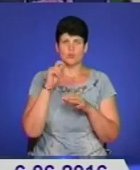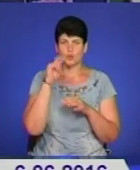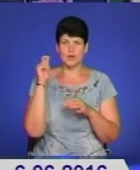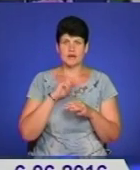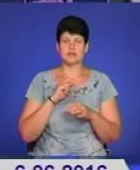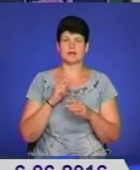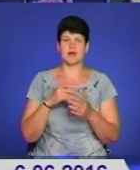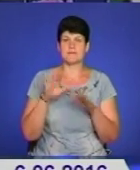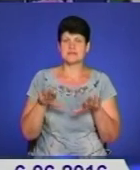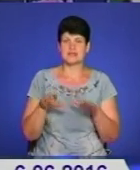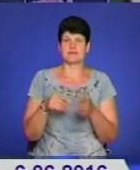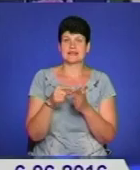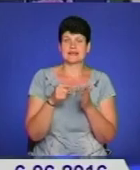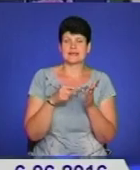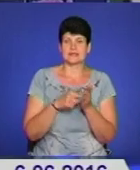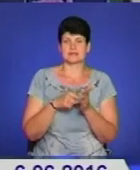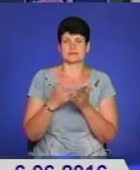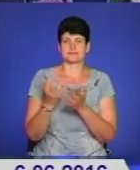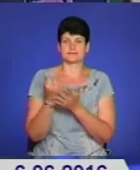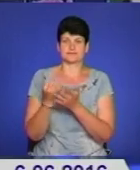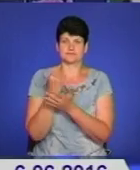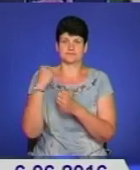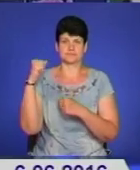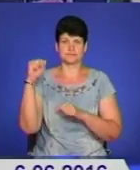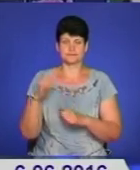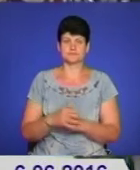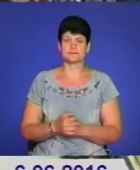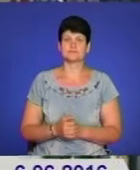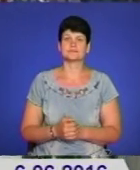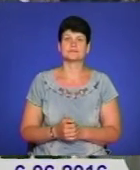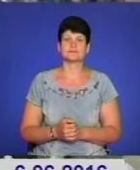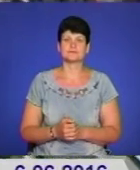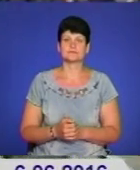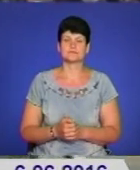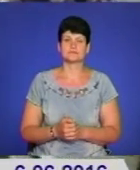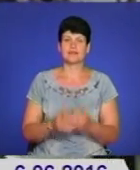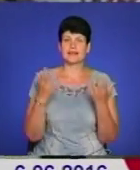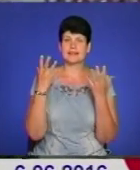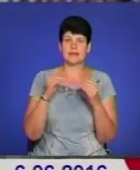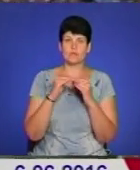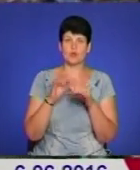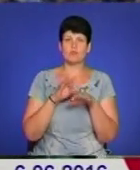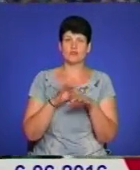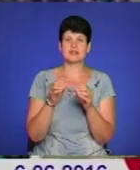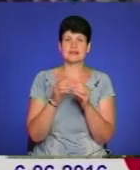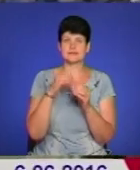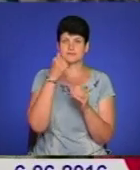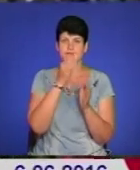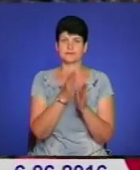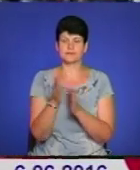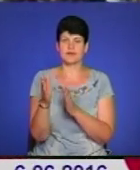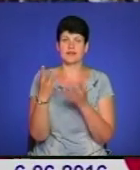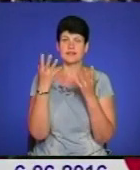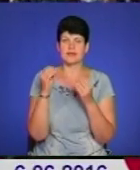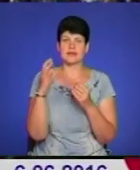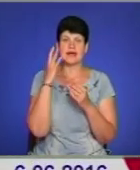своїми здобутками і ділилися планами на майбутнє. Більше у сюжеті. День поля проводять уже 10-й рік поспіль, а День